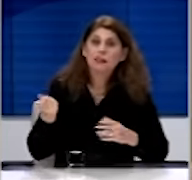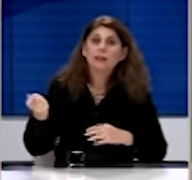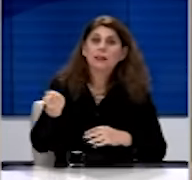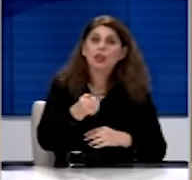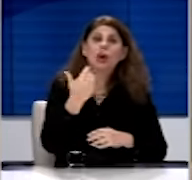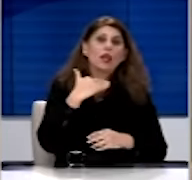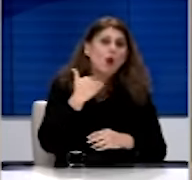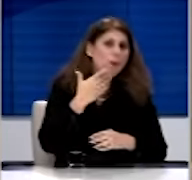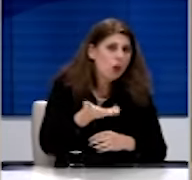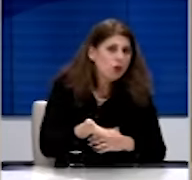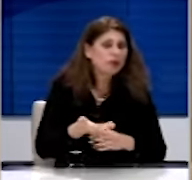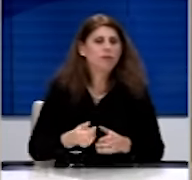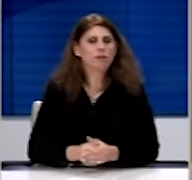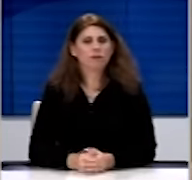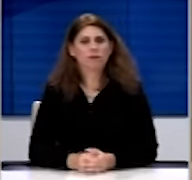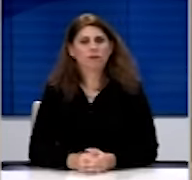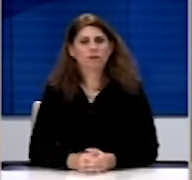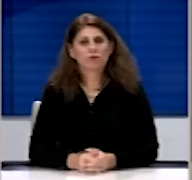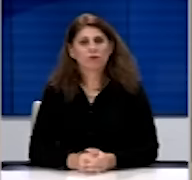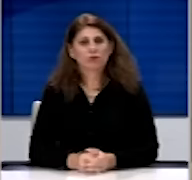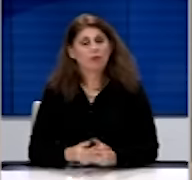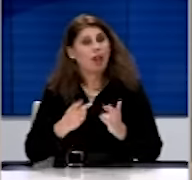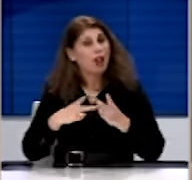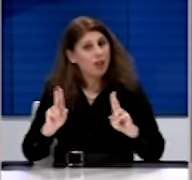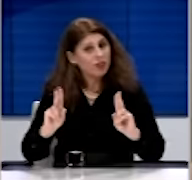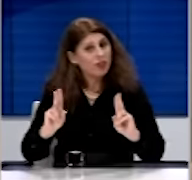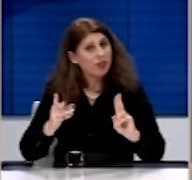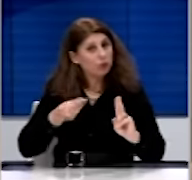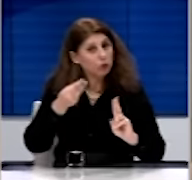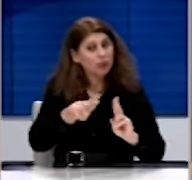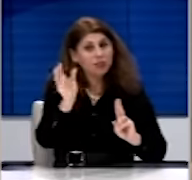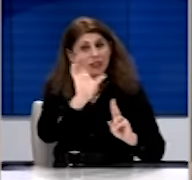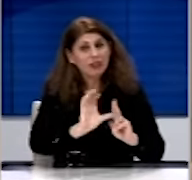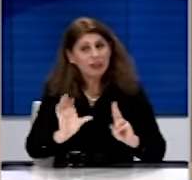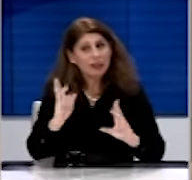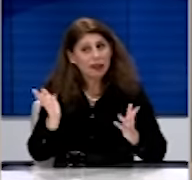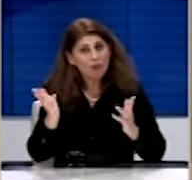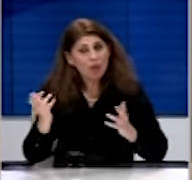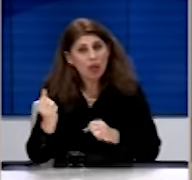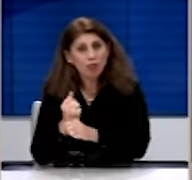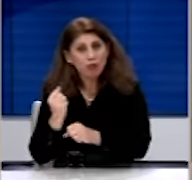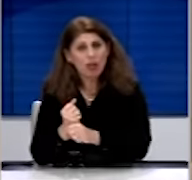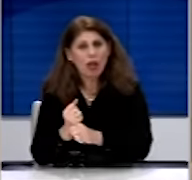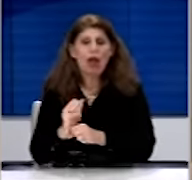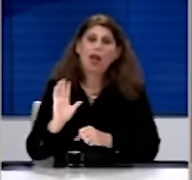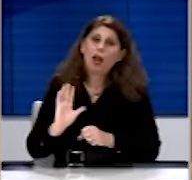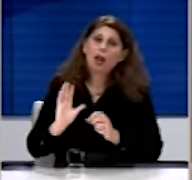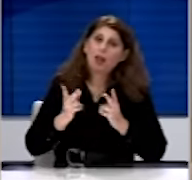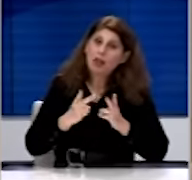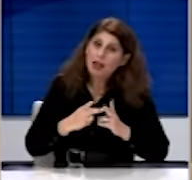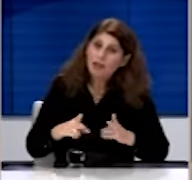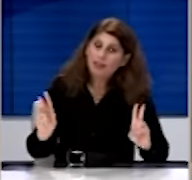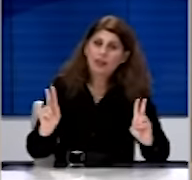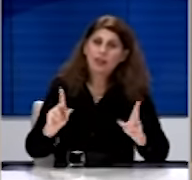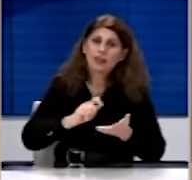στον κρεοπόλη. Ελευθερία του δίνεται σε αναζήτηση καμιάς δουλειάς, αλλά και ελευθερία